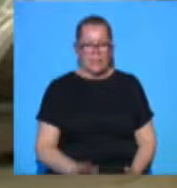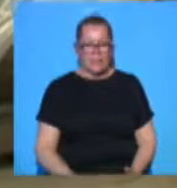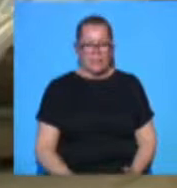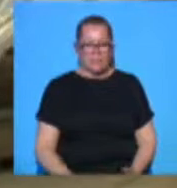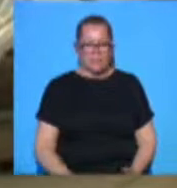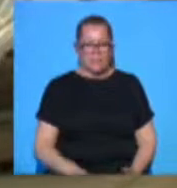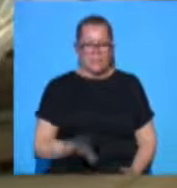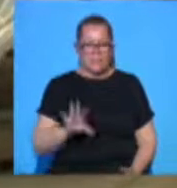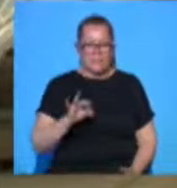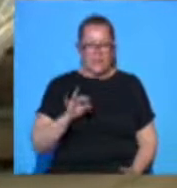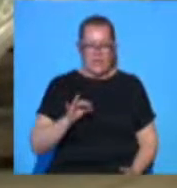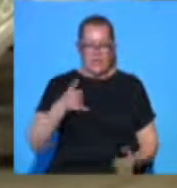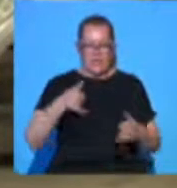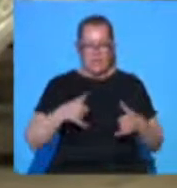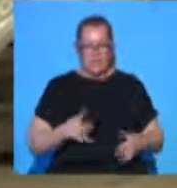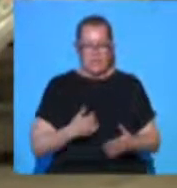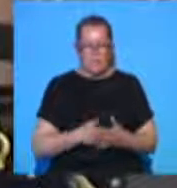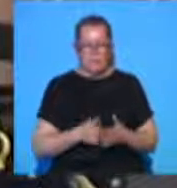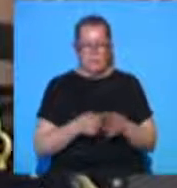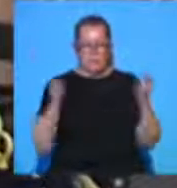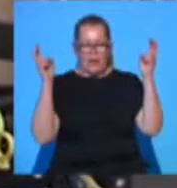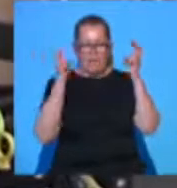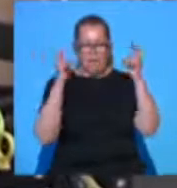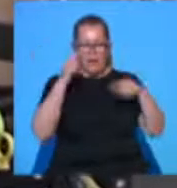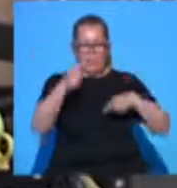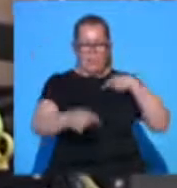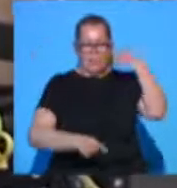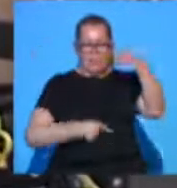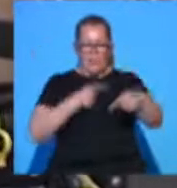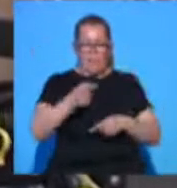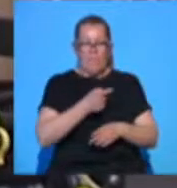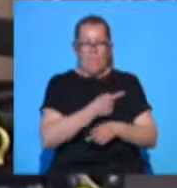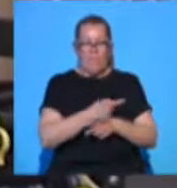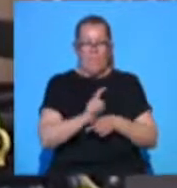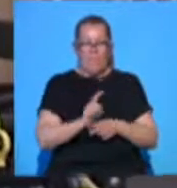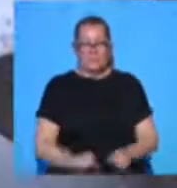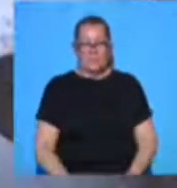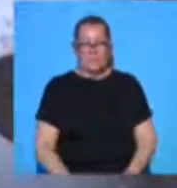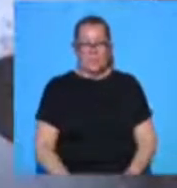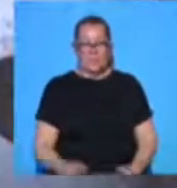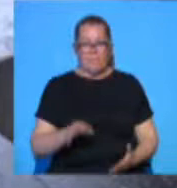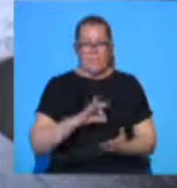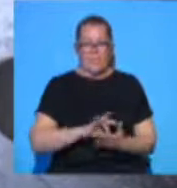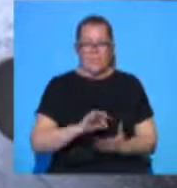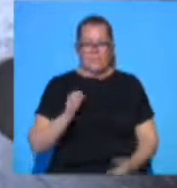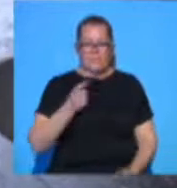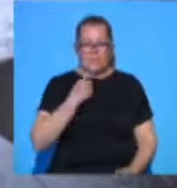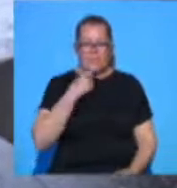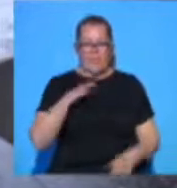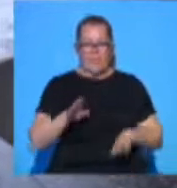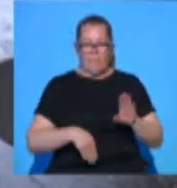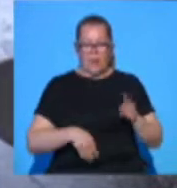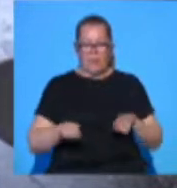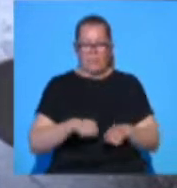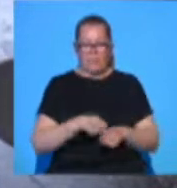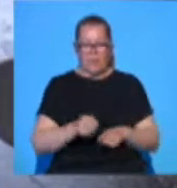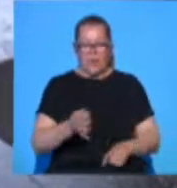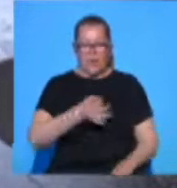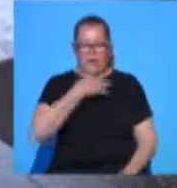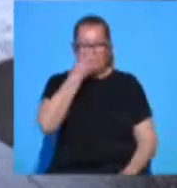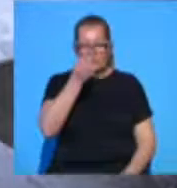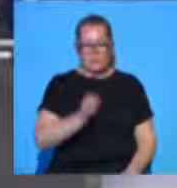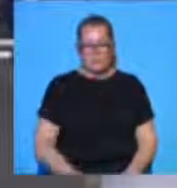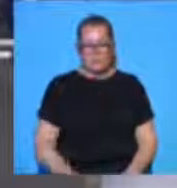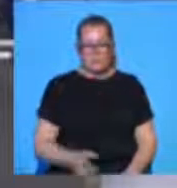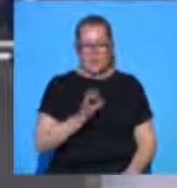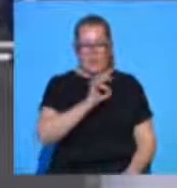S-a recurs la această soluție din cauza crizei mondiale a semiconductorilor. Prezent la Craiova, ministrul economiei a